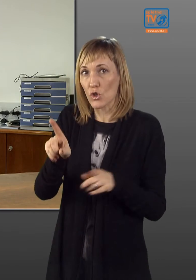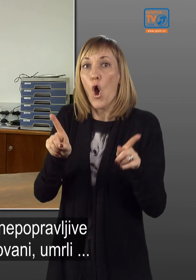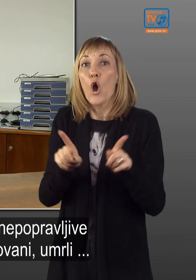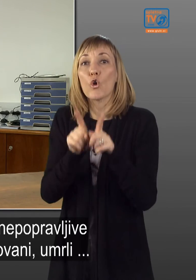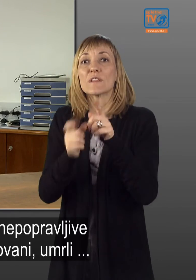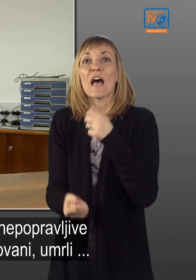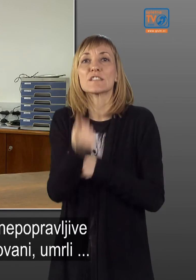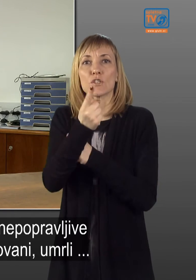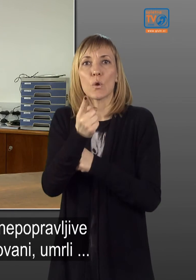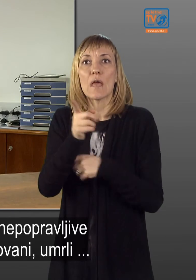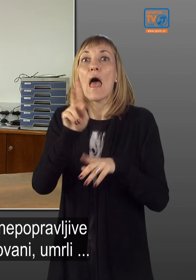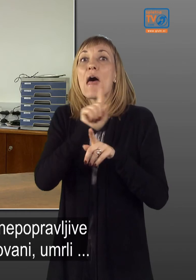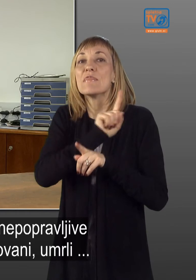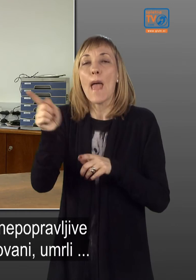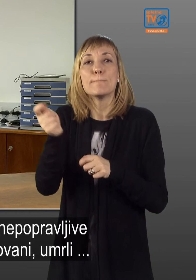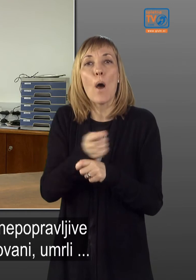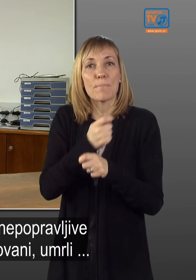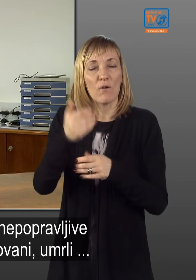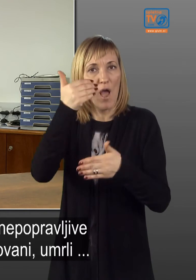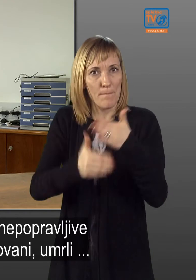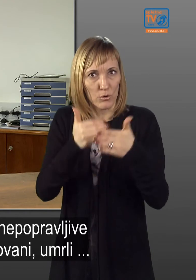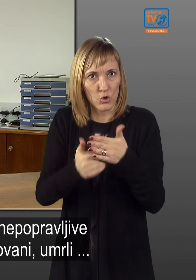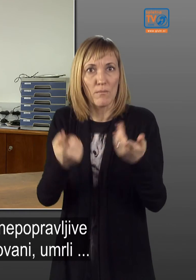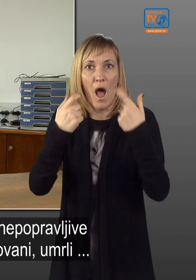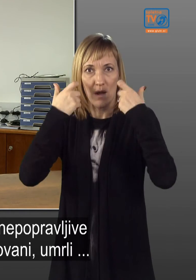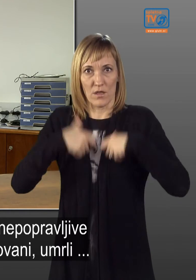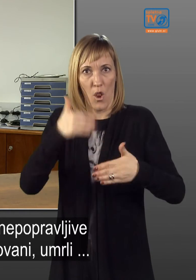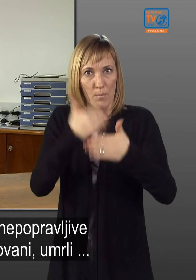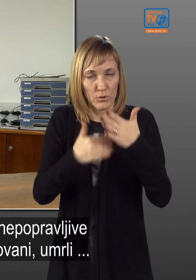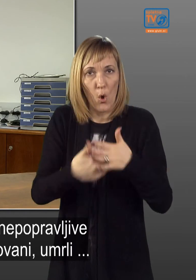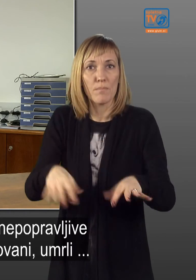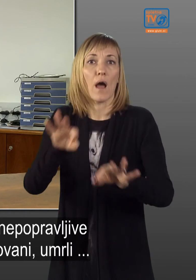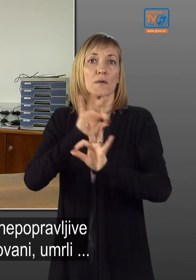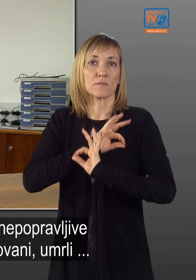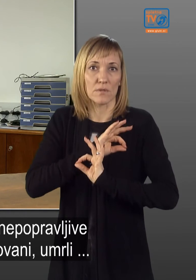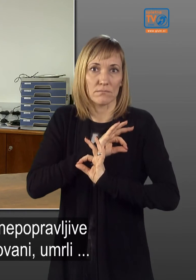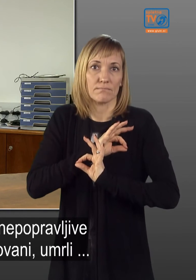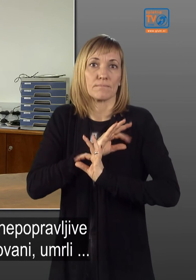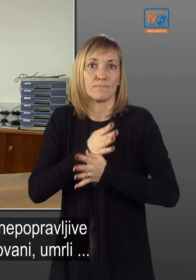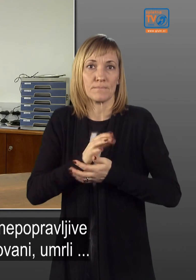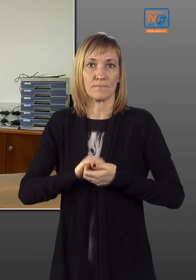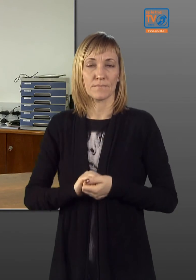to, kot pa da se nam zgodijo nepopravljive škode, kar pomeni poškodovani, umrli.